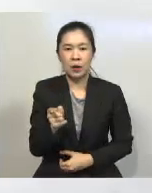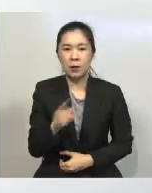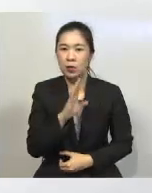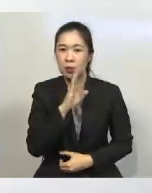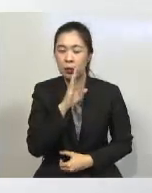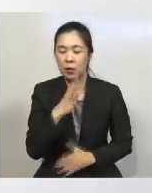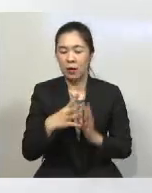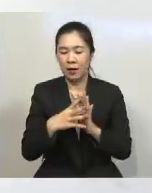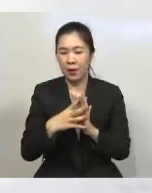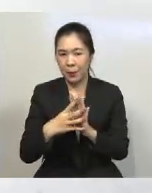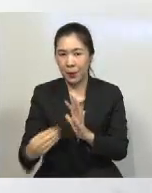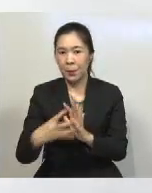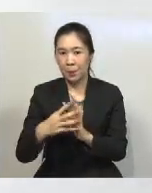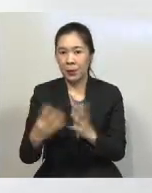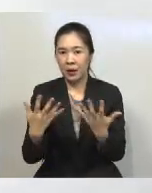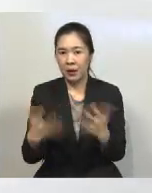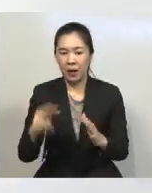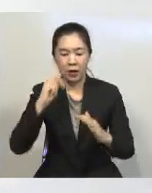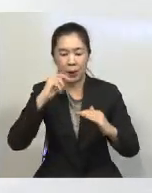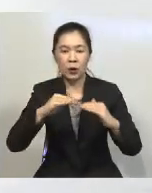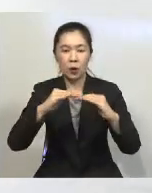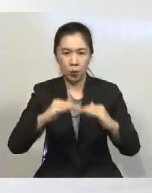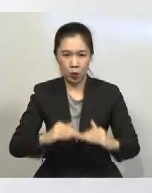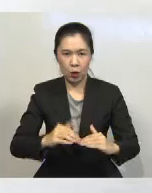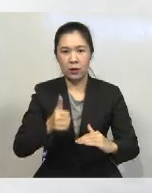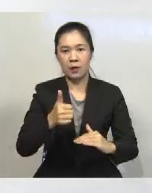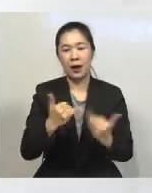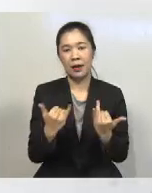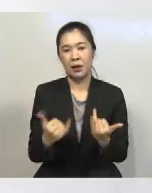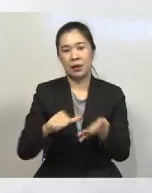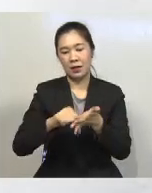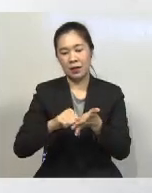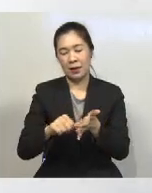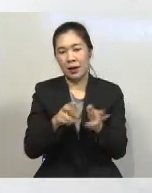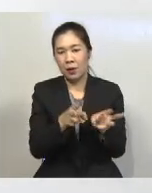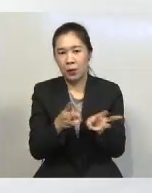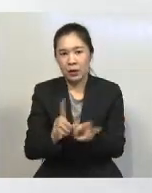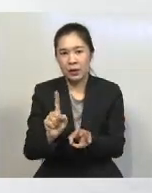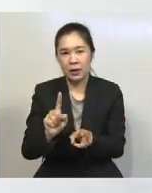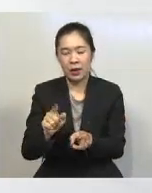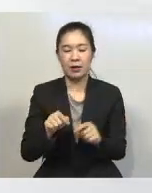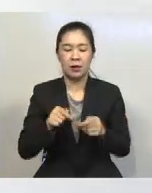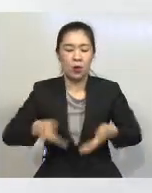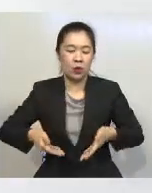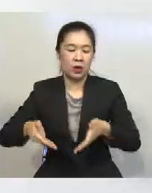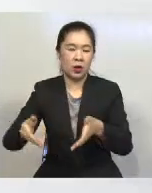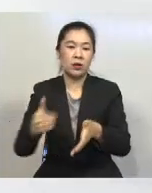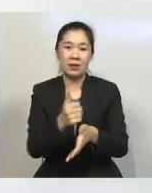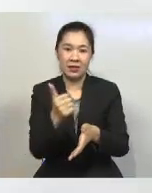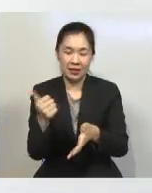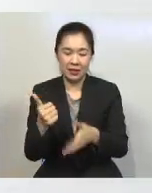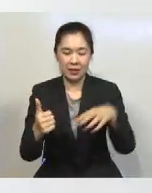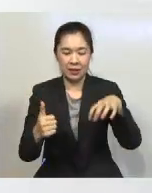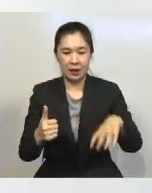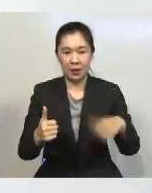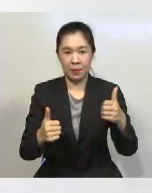บายไปทางโน้นปริมาณน้ำตรงนี้ก็จะลดลงแต่ตอนนี้ในการแก้ไขปัญหาเราก็จะใช้เส้นทางเลี่ยงนะครับจากตัวอำเภอเขื่อง